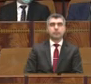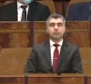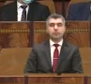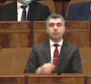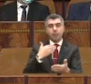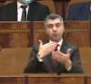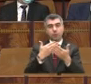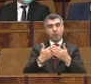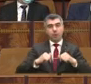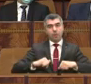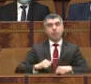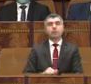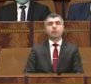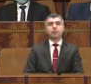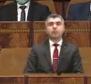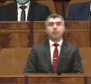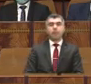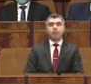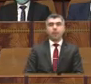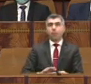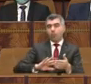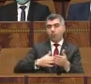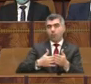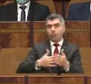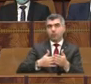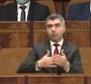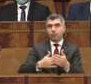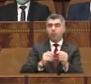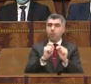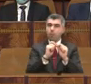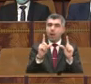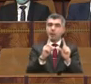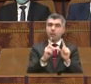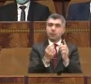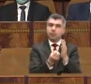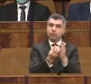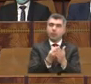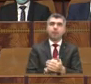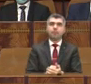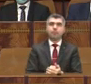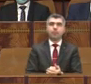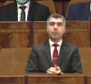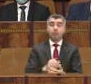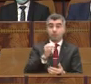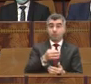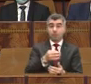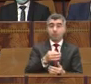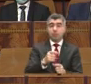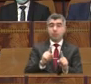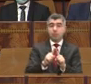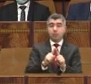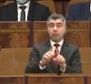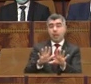شكرا سيد الوزير على بعض التوضيحات، ولكن اللي بغيت ناكد لك هو حنا في جهه سوس